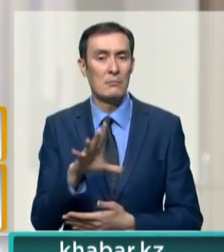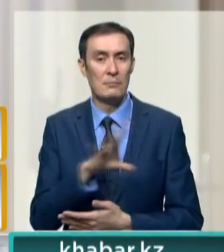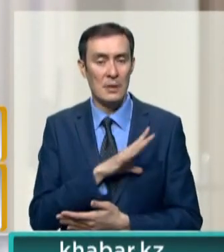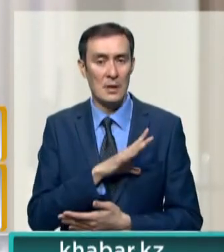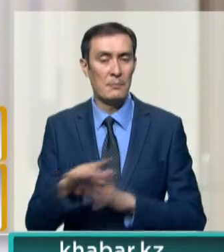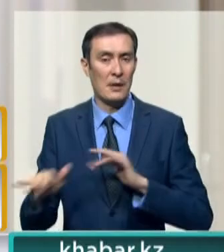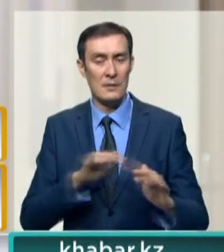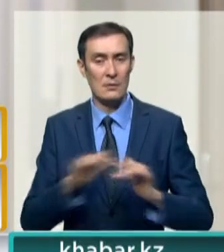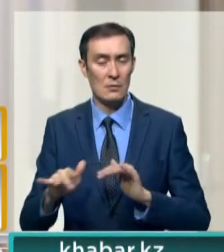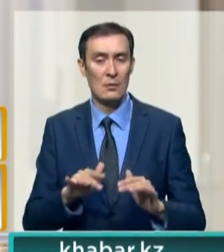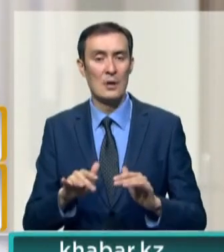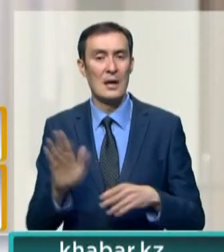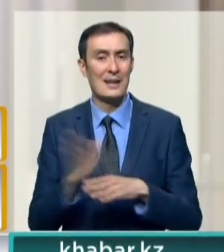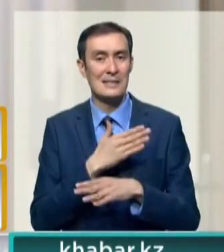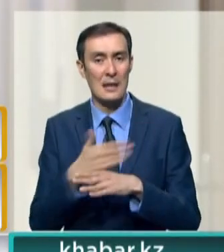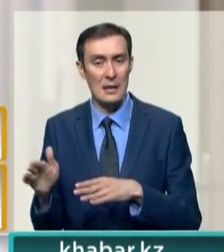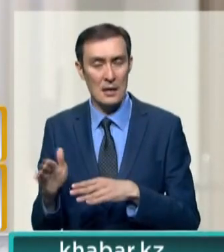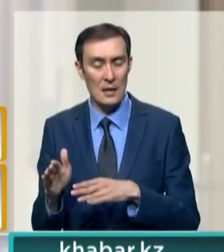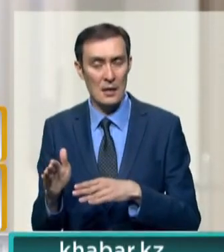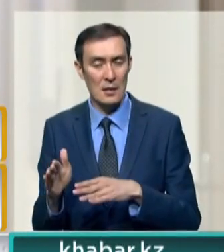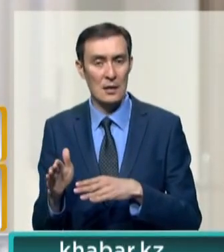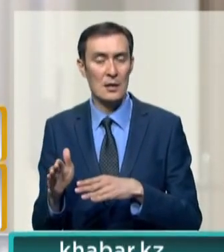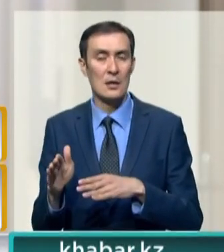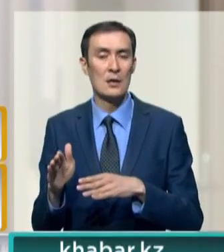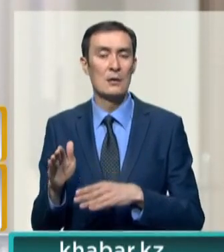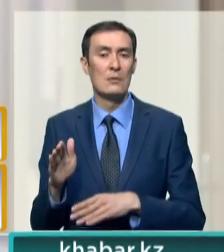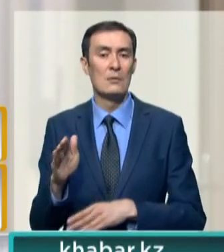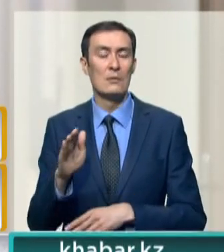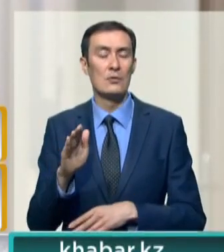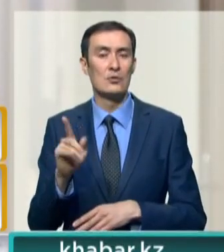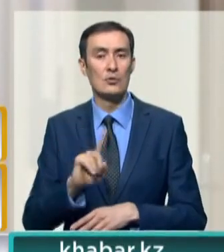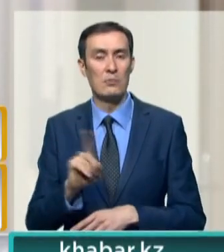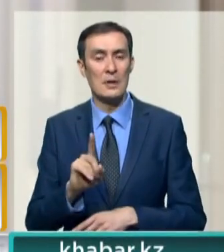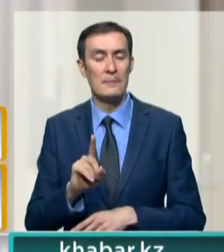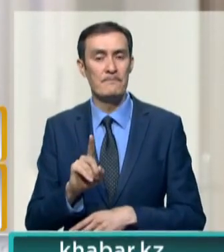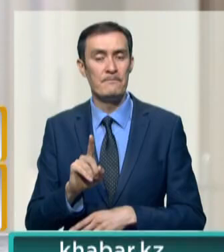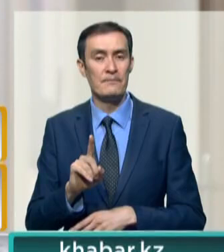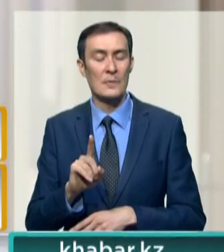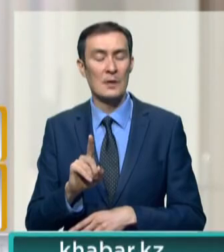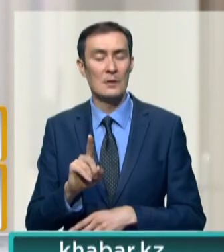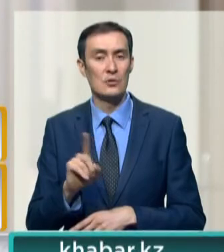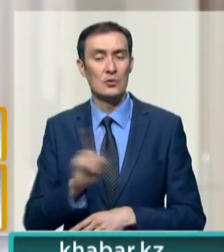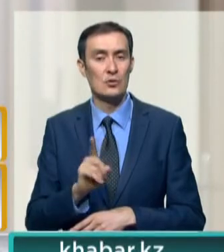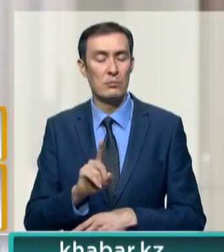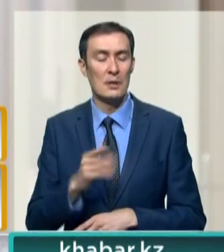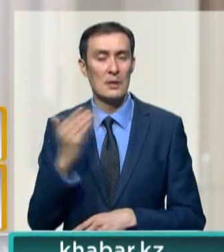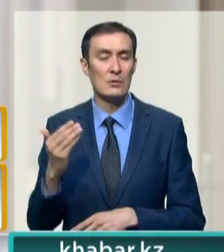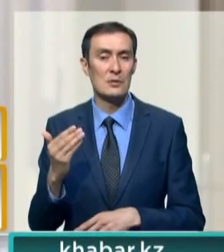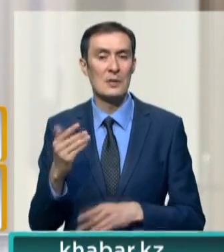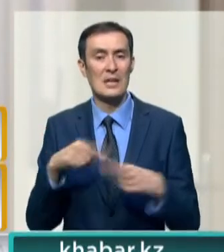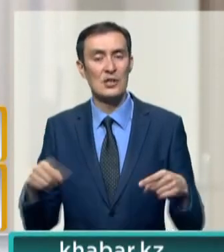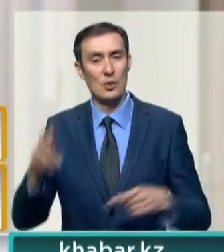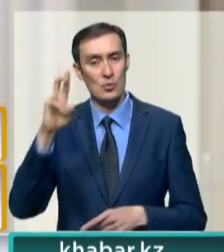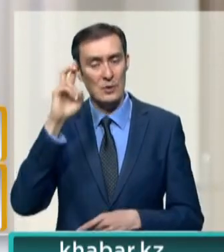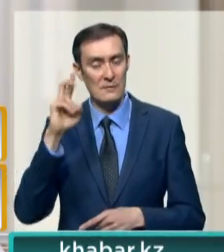проведено разделение с учетом вероятности, с учетом прибытия их из различных